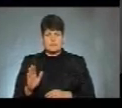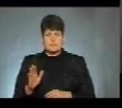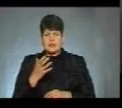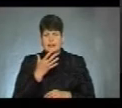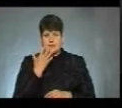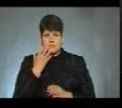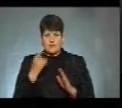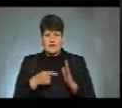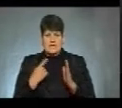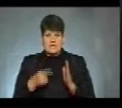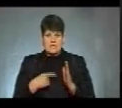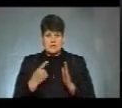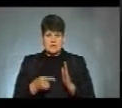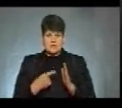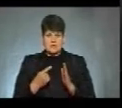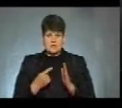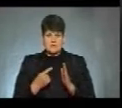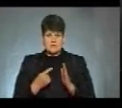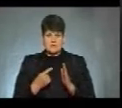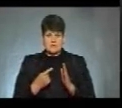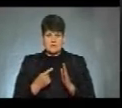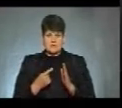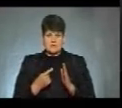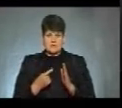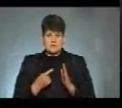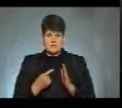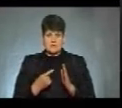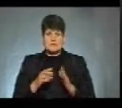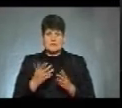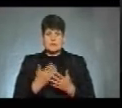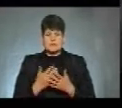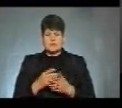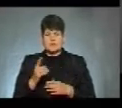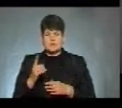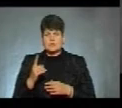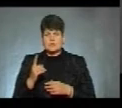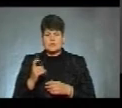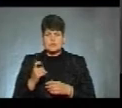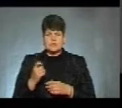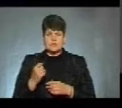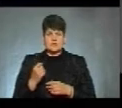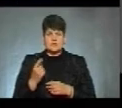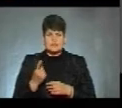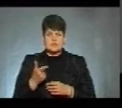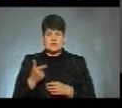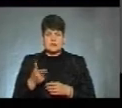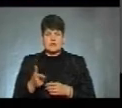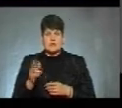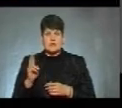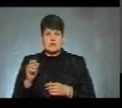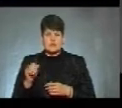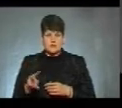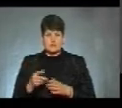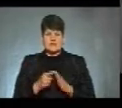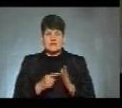лічильник комерційної прилади обліку показав споживання там за місяць, наприклад, 100 одиниць, 100 гігакалорій. Ці 100 гігакалорій діляться